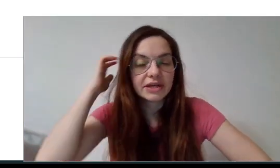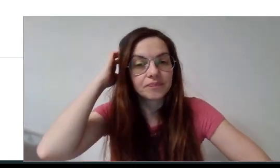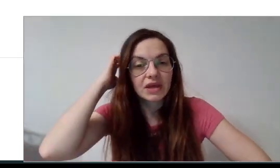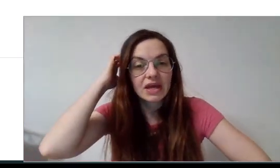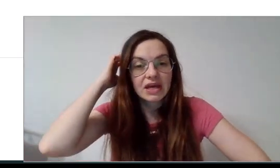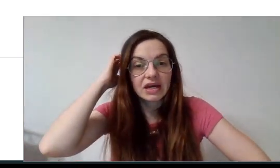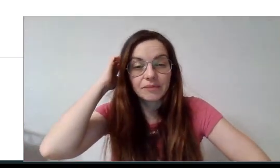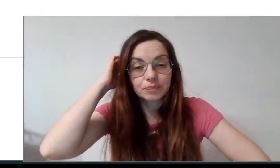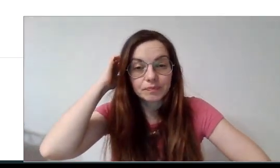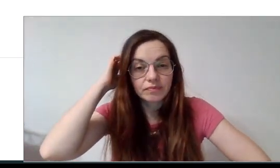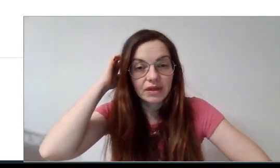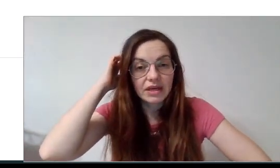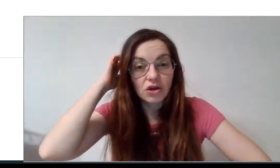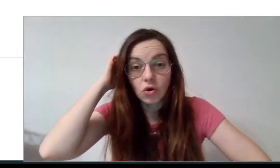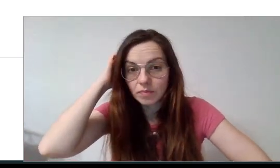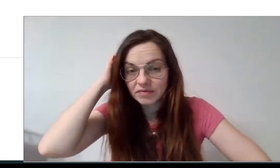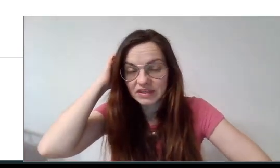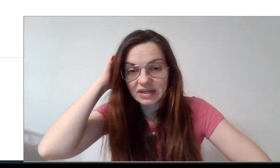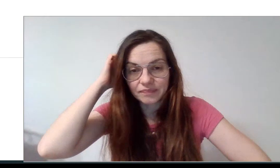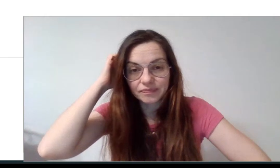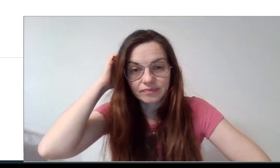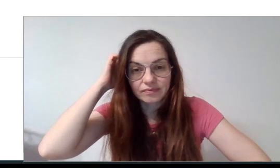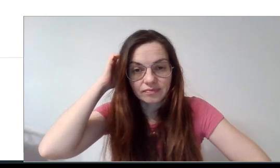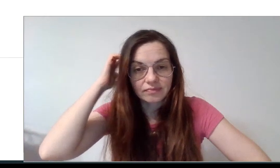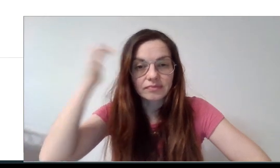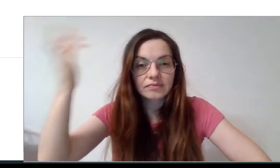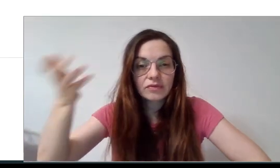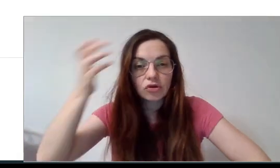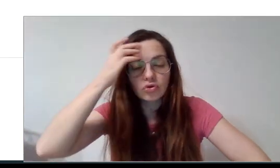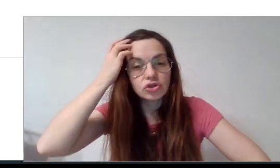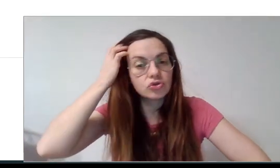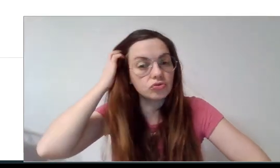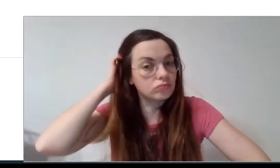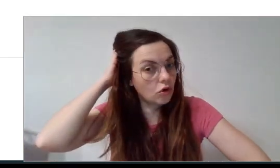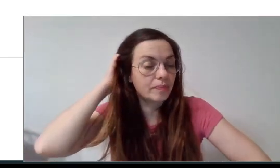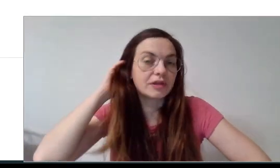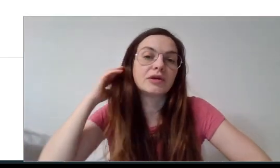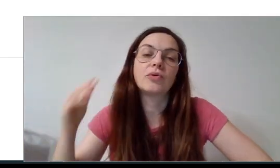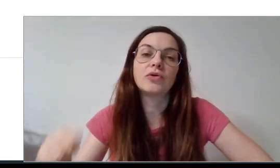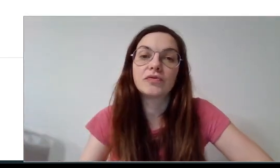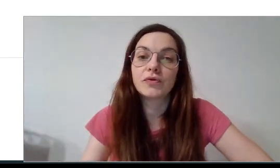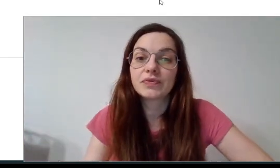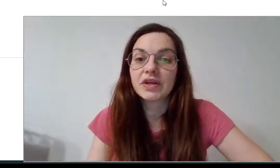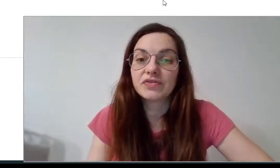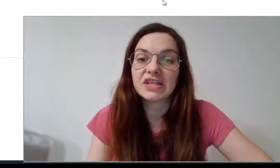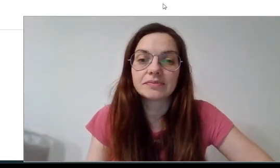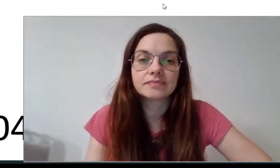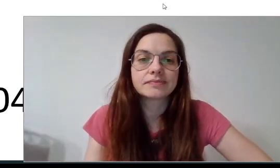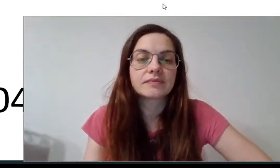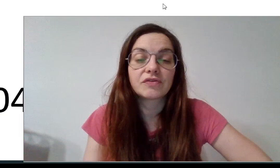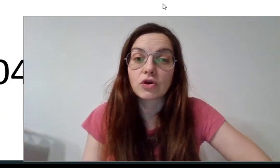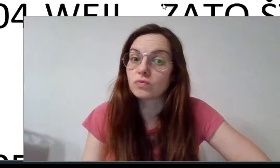čujemo se. Ich komme wieder, doći ću opet ponovo